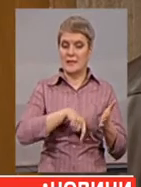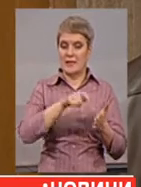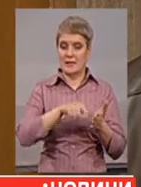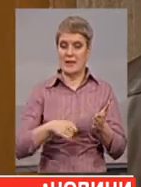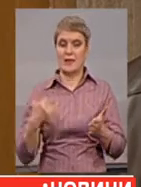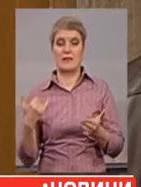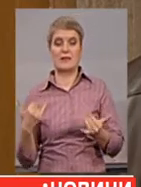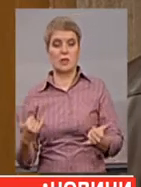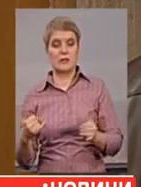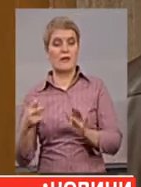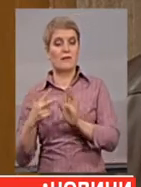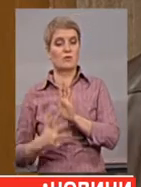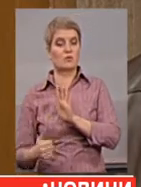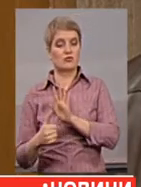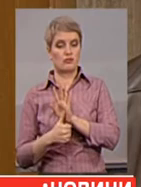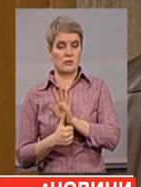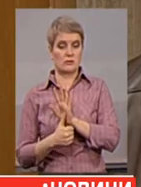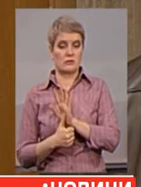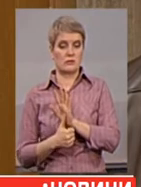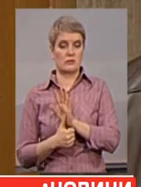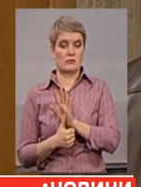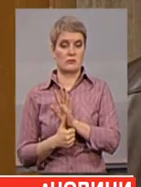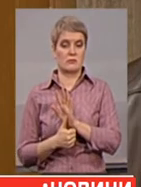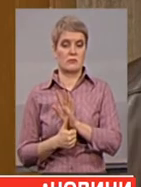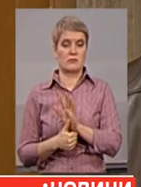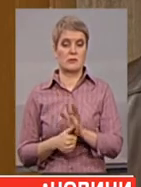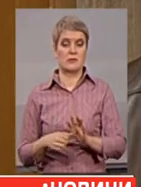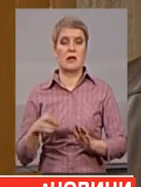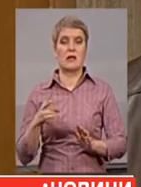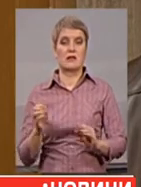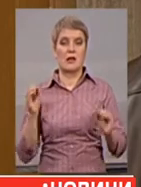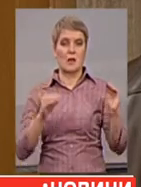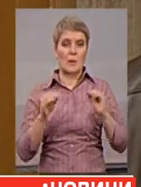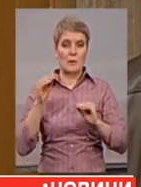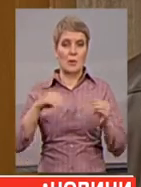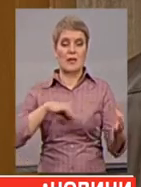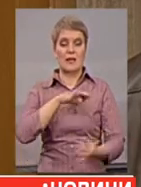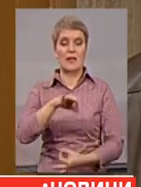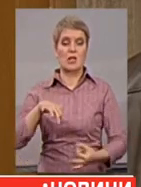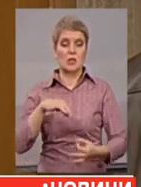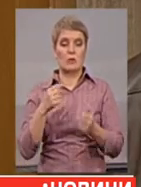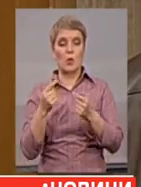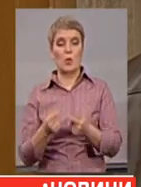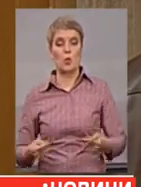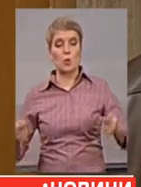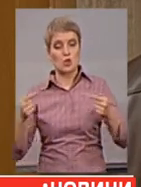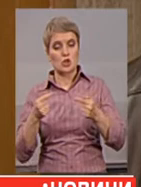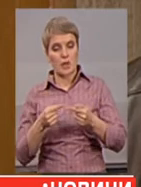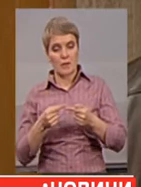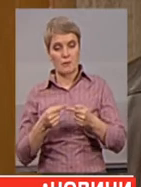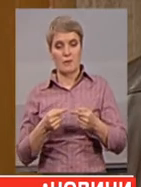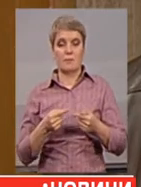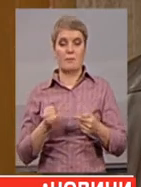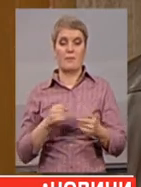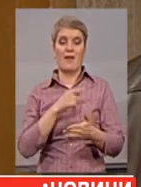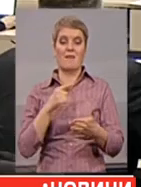уже порядка 86. И он как бы нагроможден лишними как бы, уточнениями, и, соответственно,